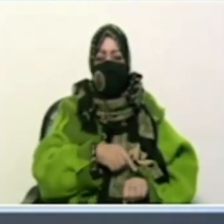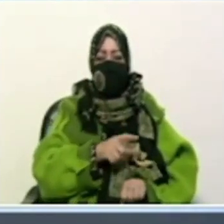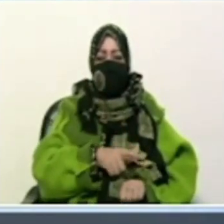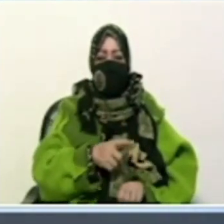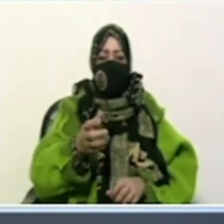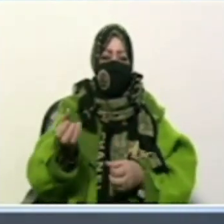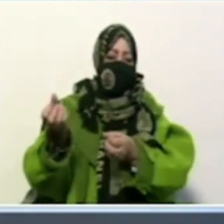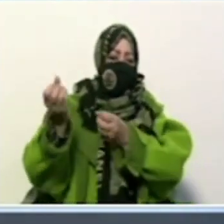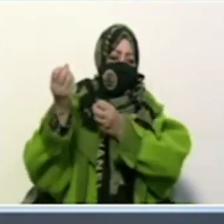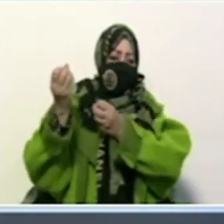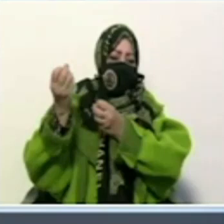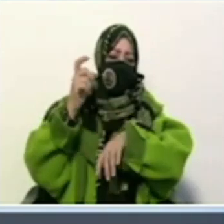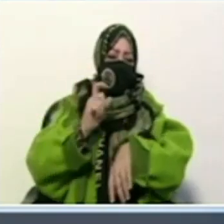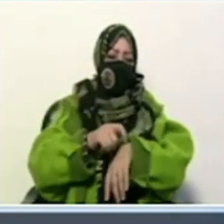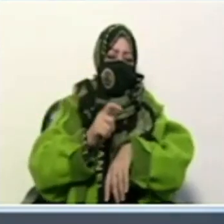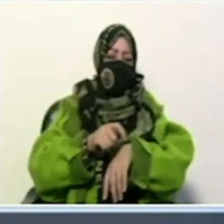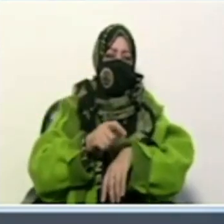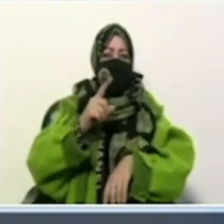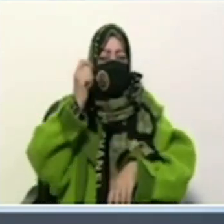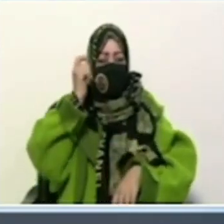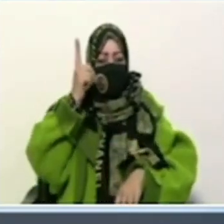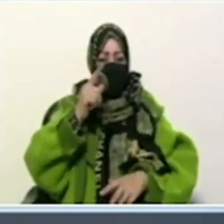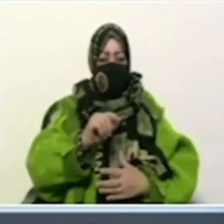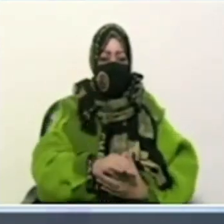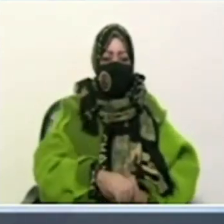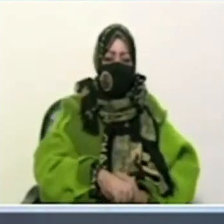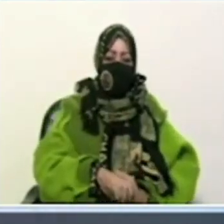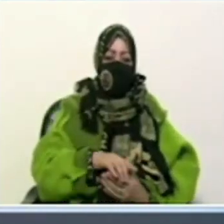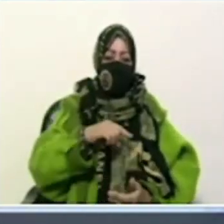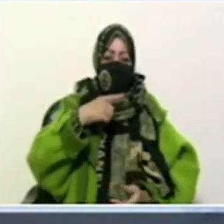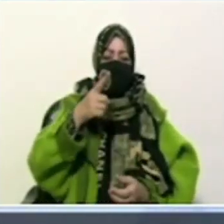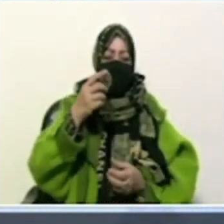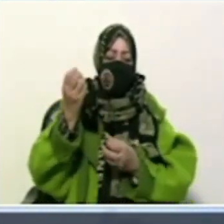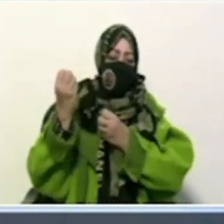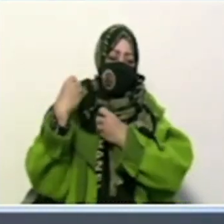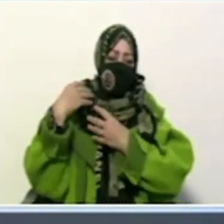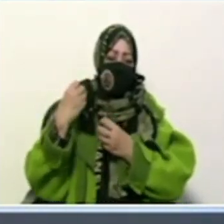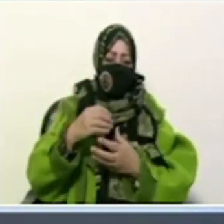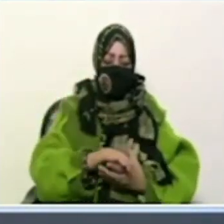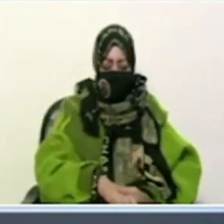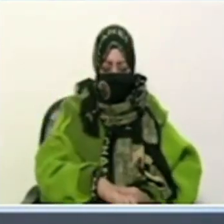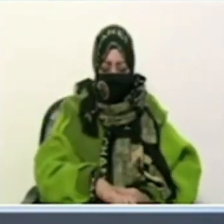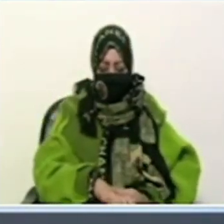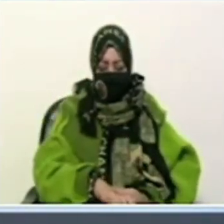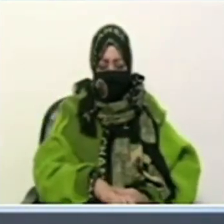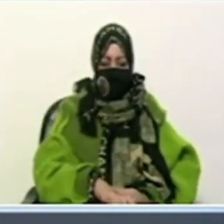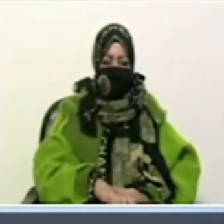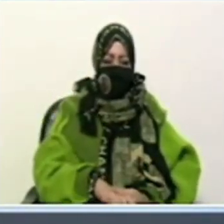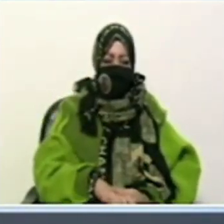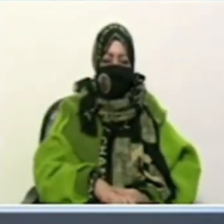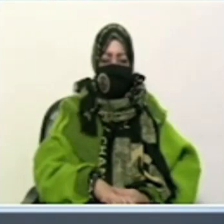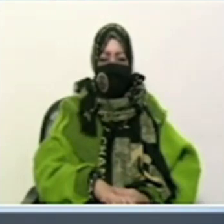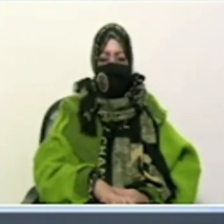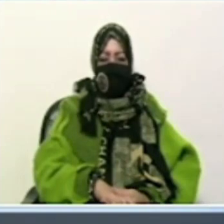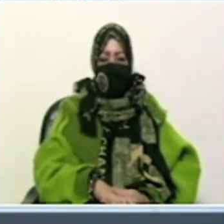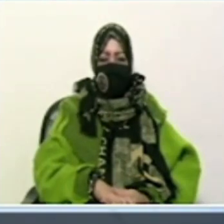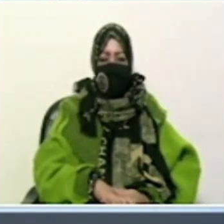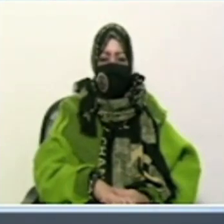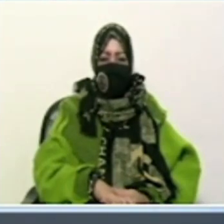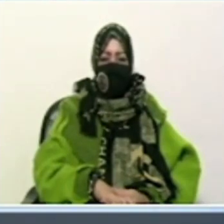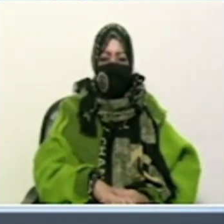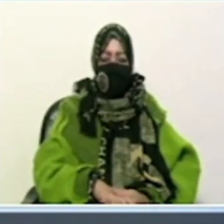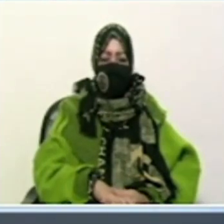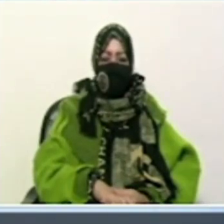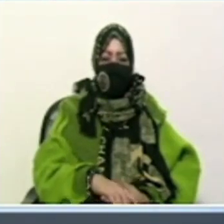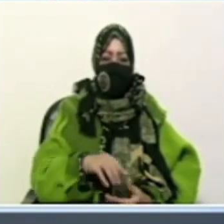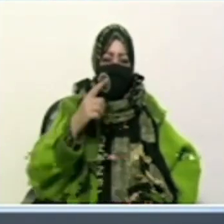سؤال الأخت ندى من جنزور، ذكرت أن لها عقارا وقالت لا ولا ولد لي ولا يرث